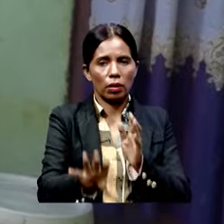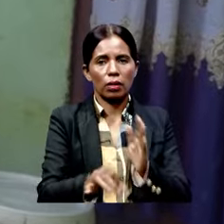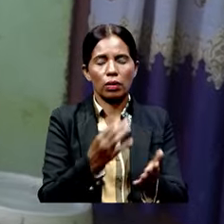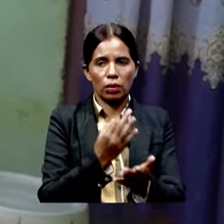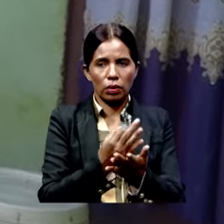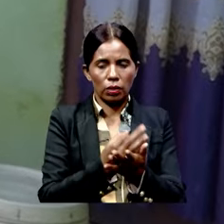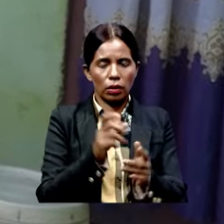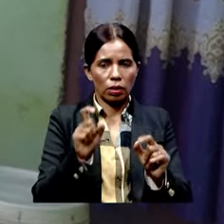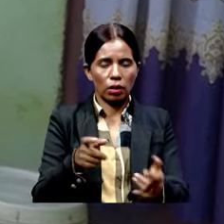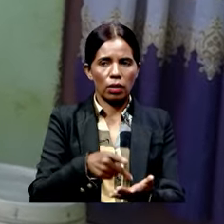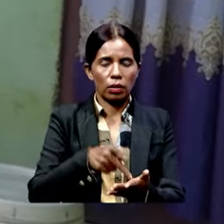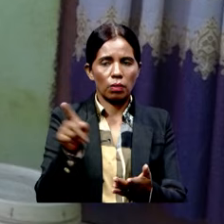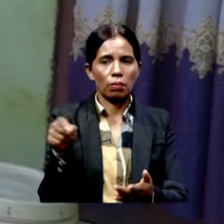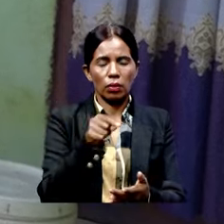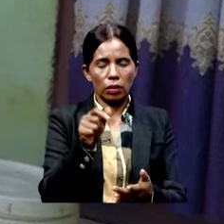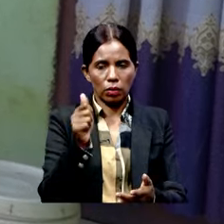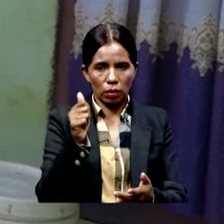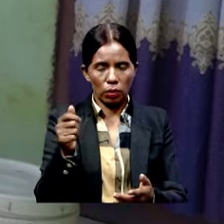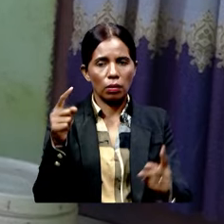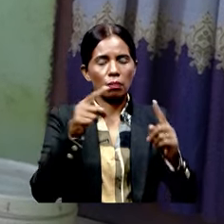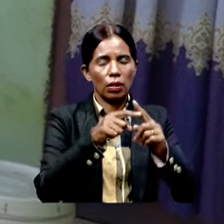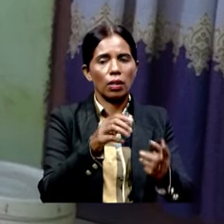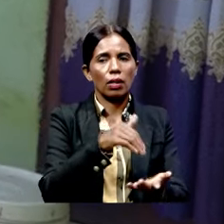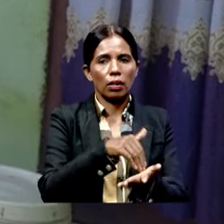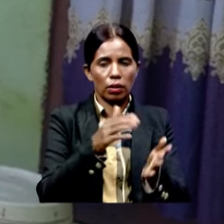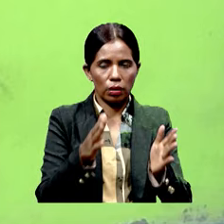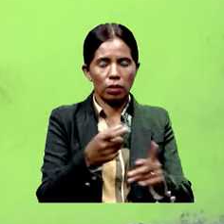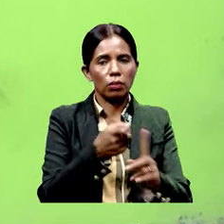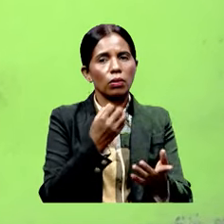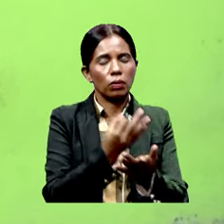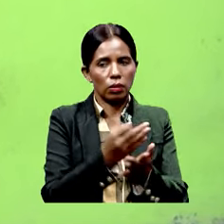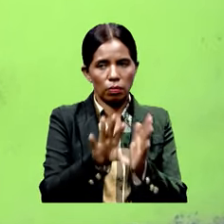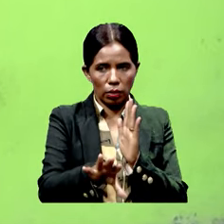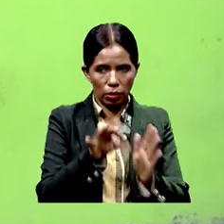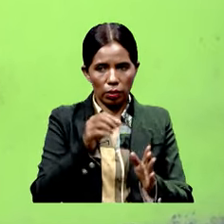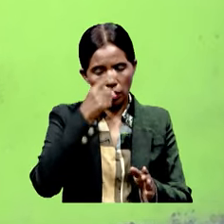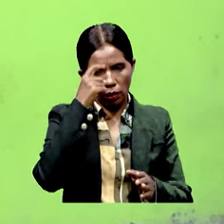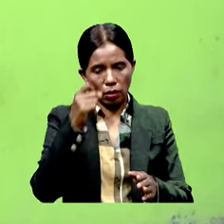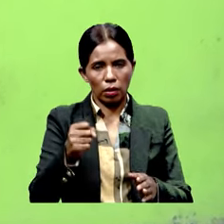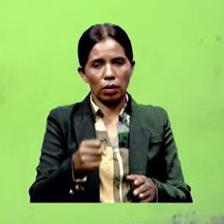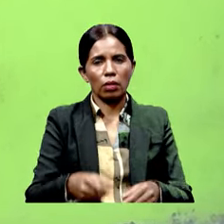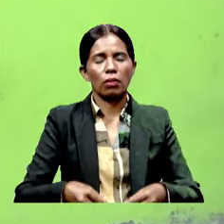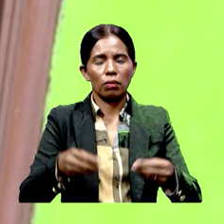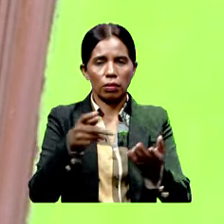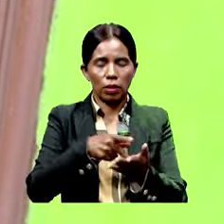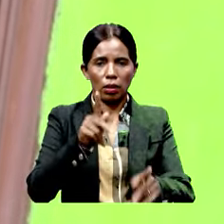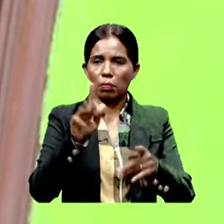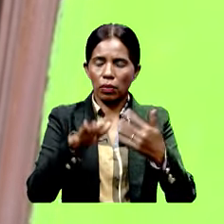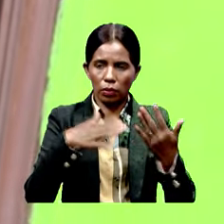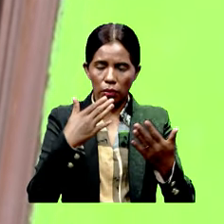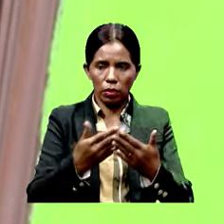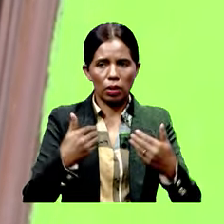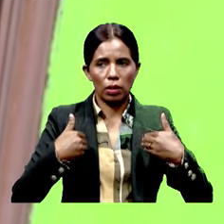ten ki selutasa porcentu sanulu, ba estadu husi lucru nebe hetan. Tamane, antes aplika tasa ba sidadaun sira nebe iha